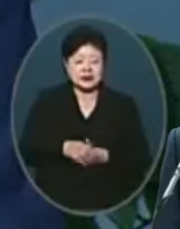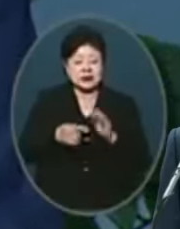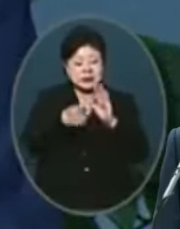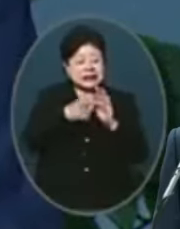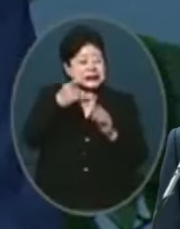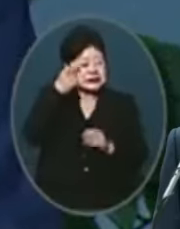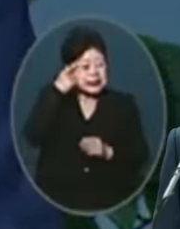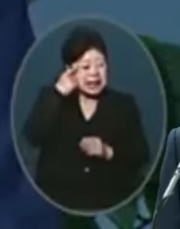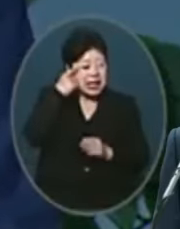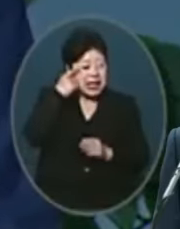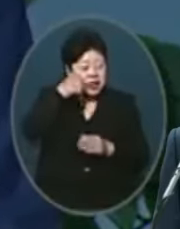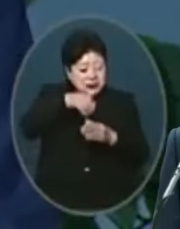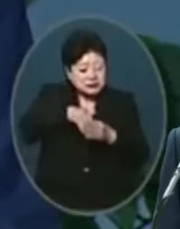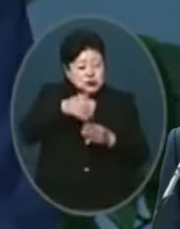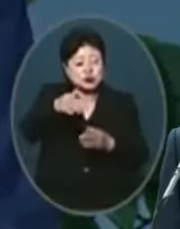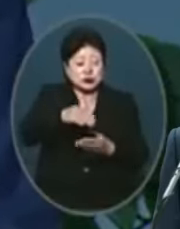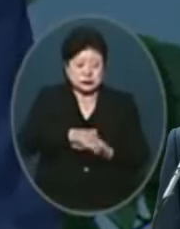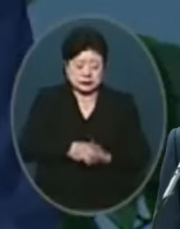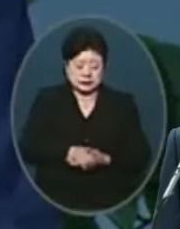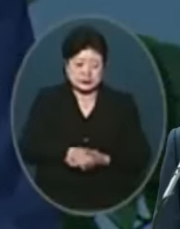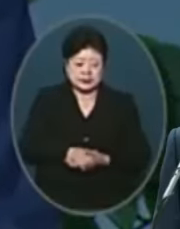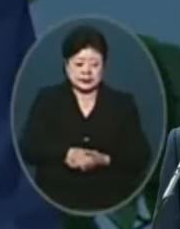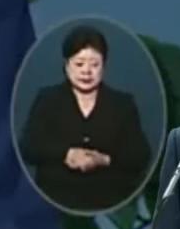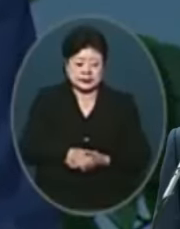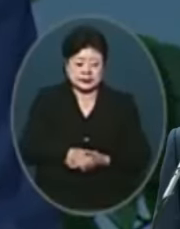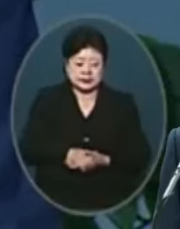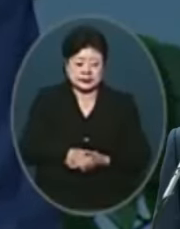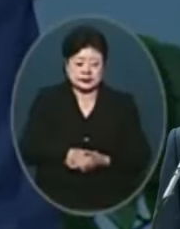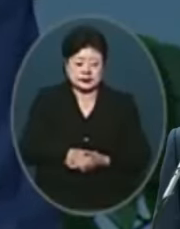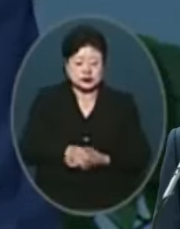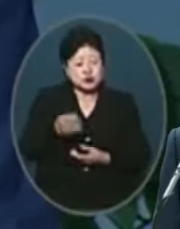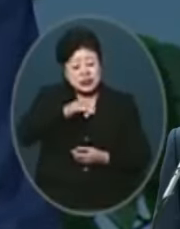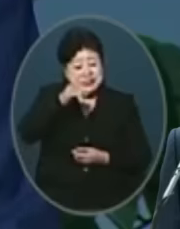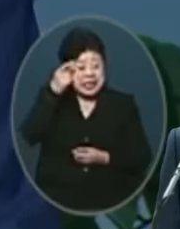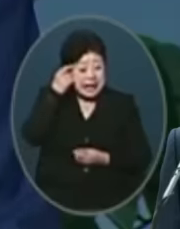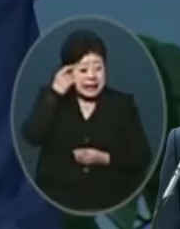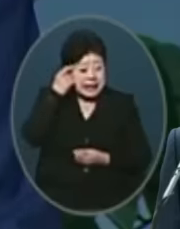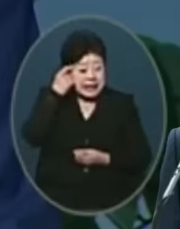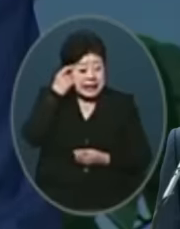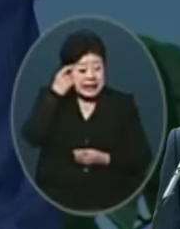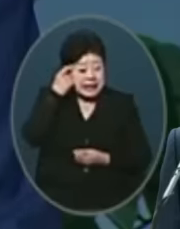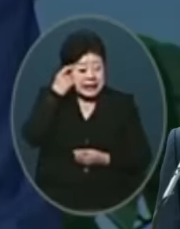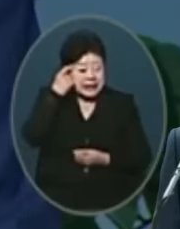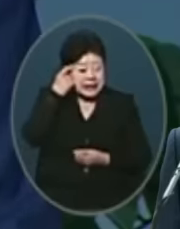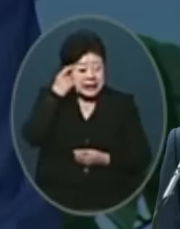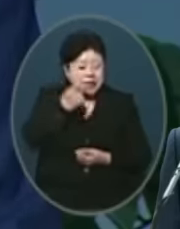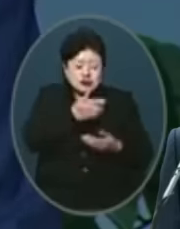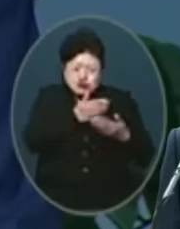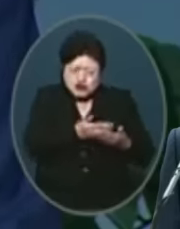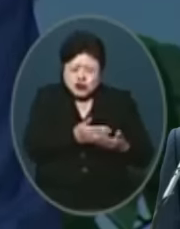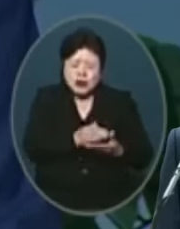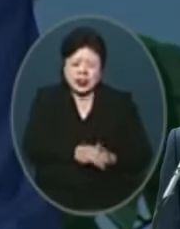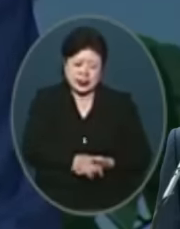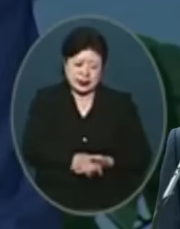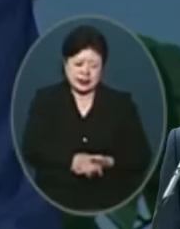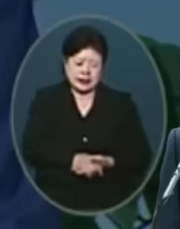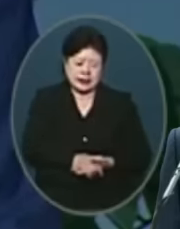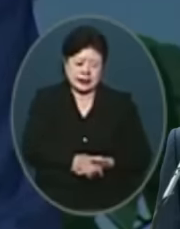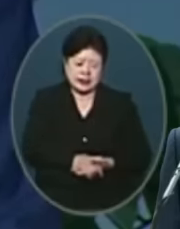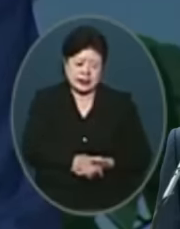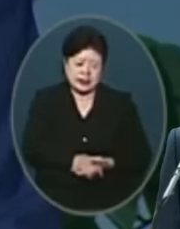부정적인 생각을 집어넣습니다. 우리 생각이 얼마나 중요한지 모릅니다.